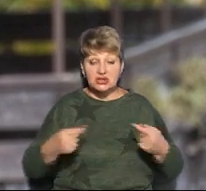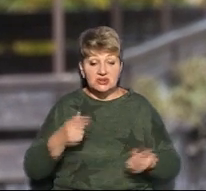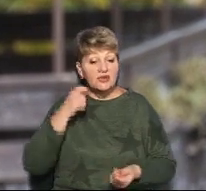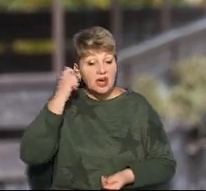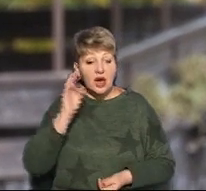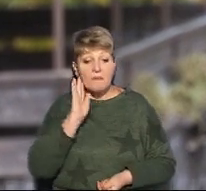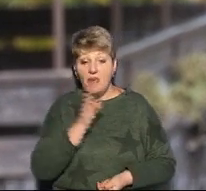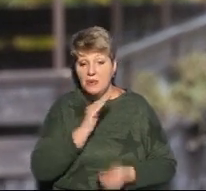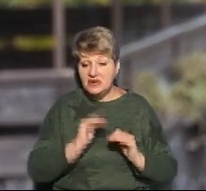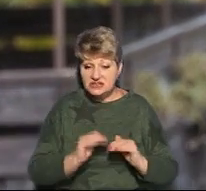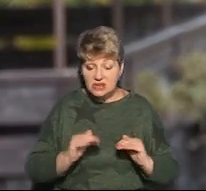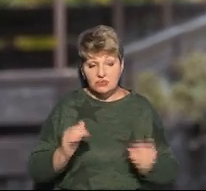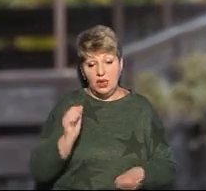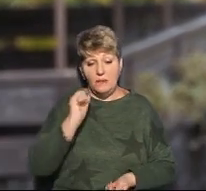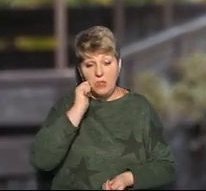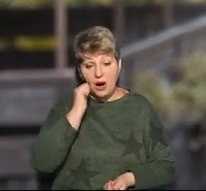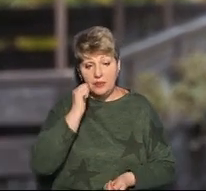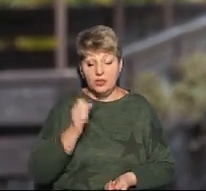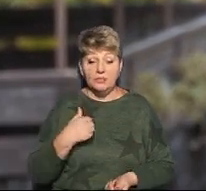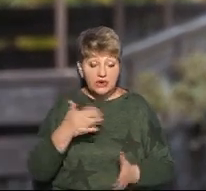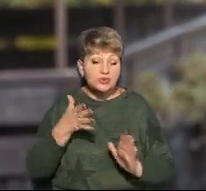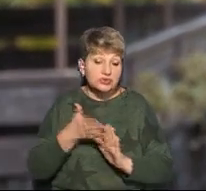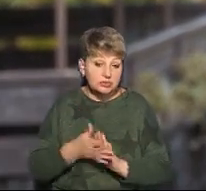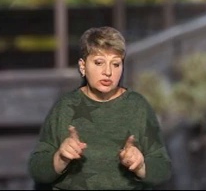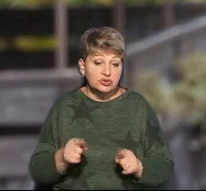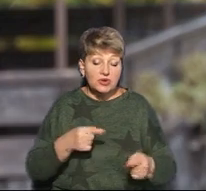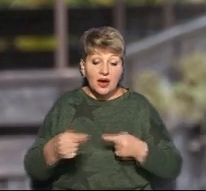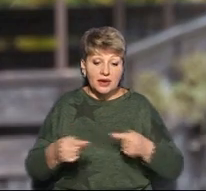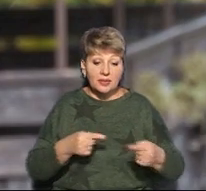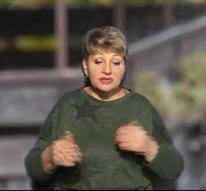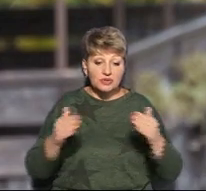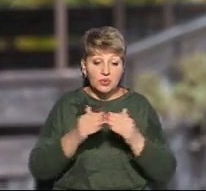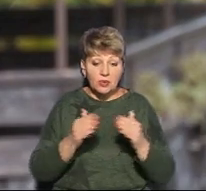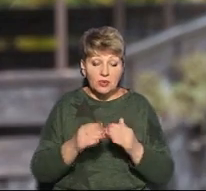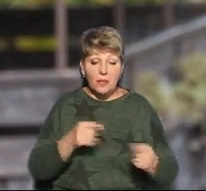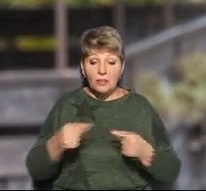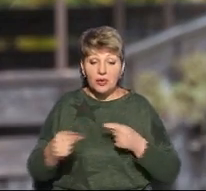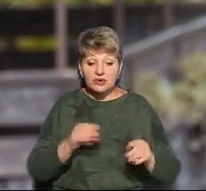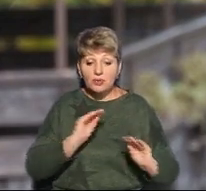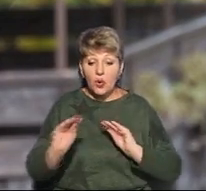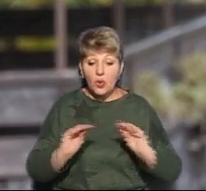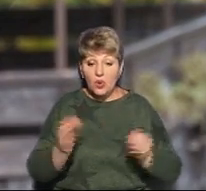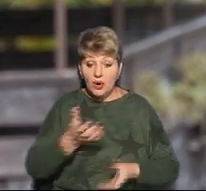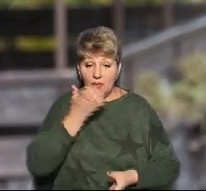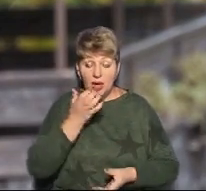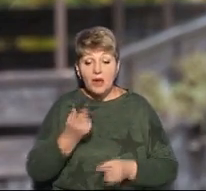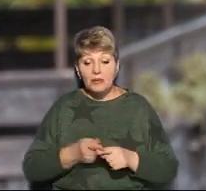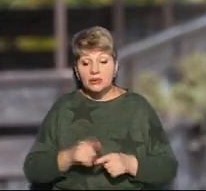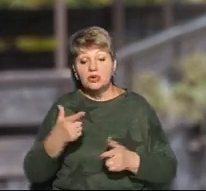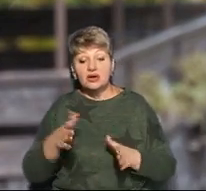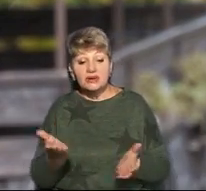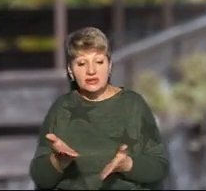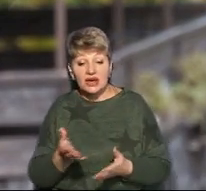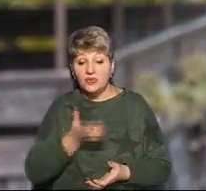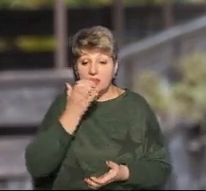були з дітьми, і бабусі. Ми розуміємо, що різний будинок по-різному отеплений, тому десь, можливо, і тепліше,